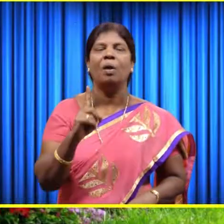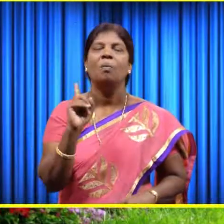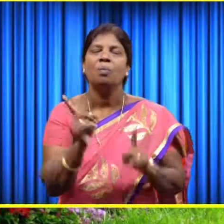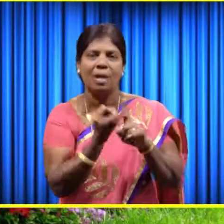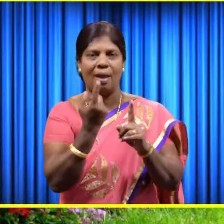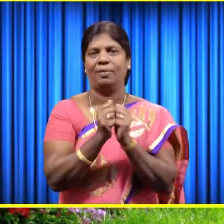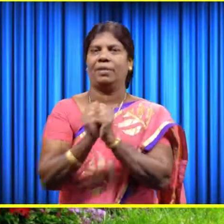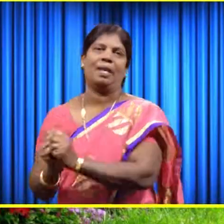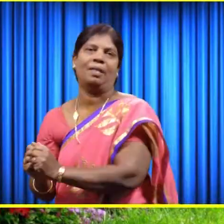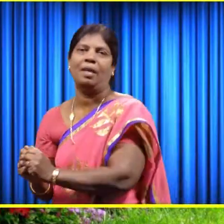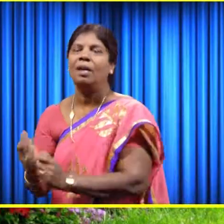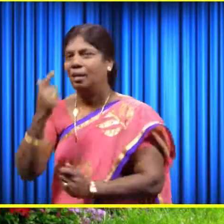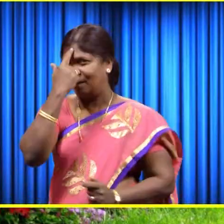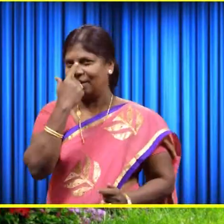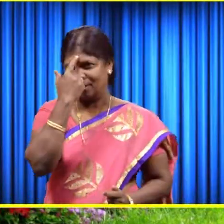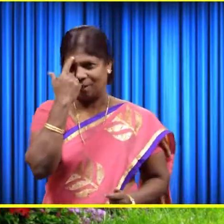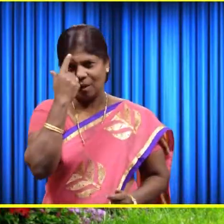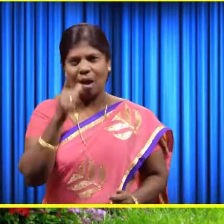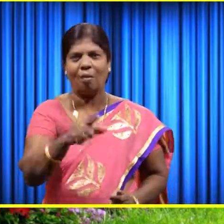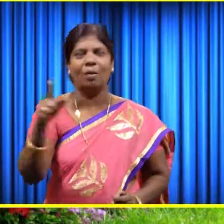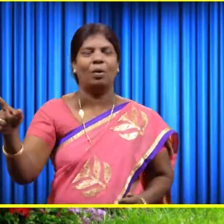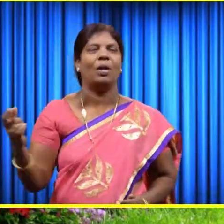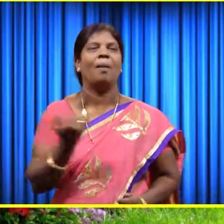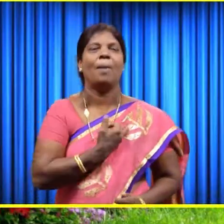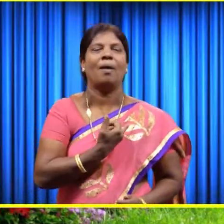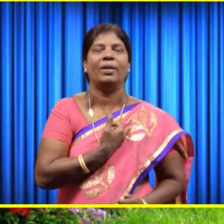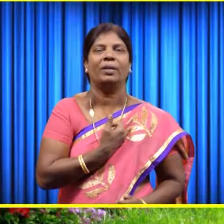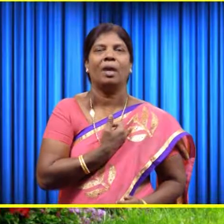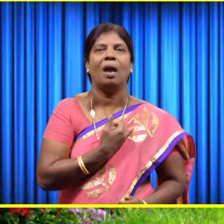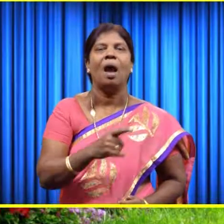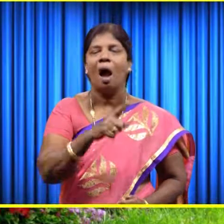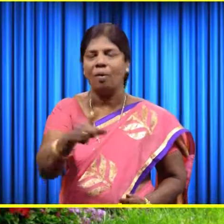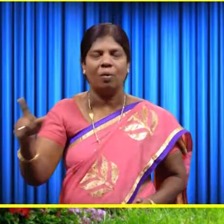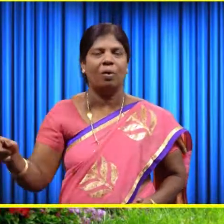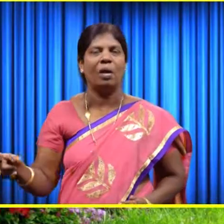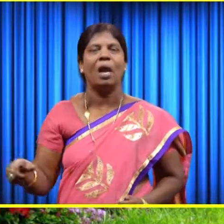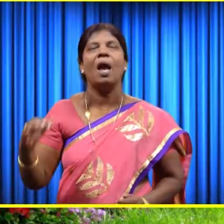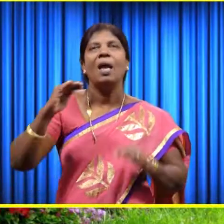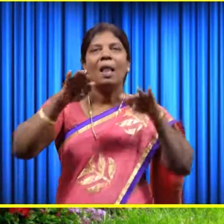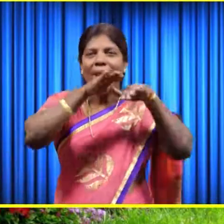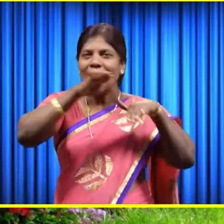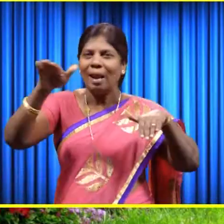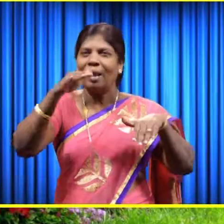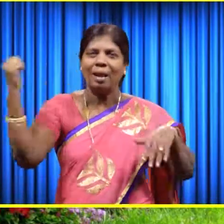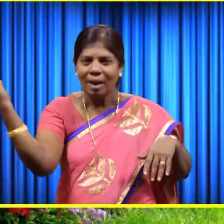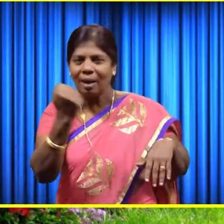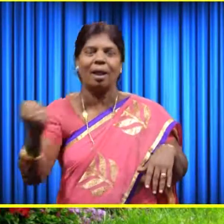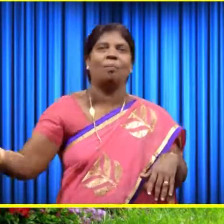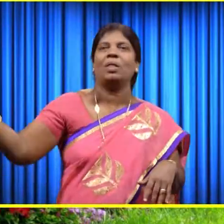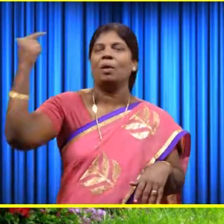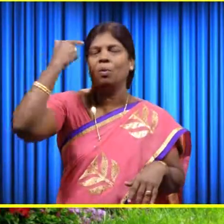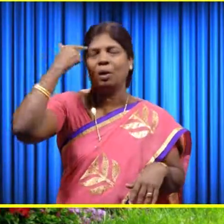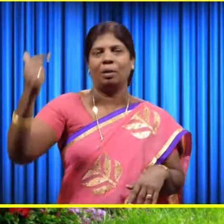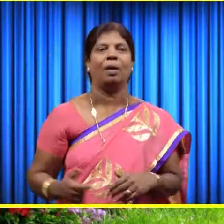காரியம் என்ன? கிறிஸ்து அவளுடைய பாவத்தை, அவளுடைய பரிதாப நிலைமையை அவளுக்கு